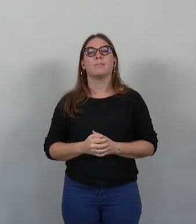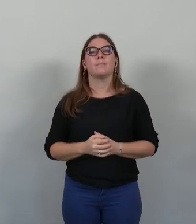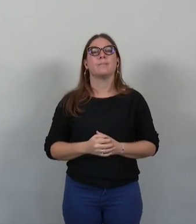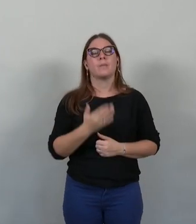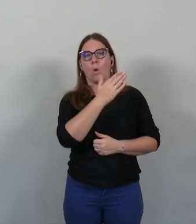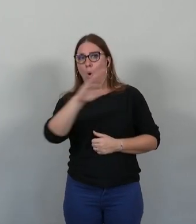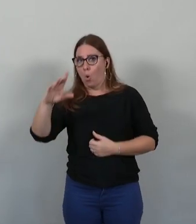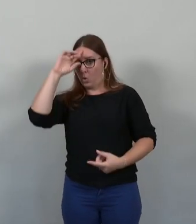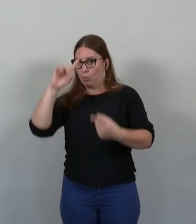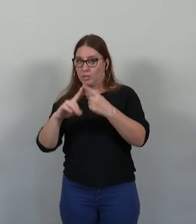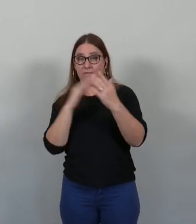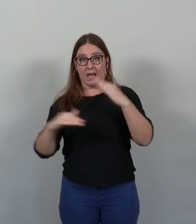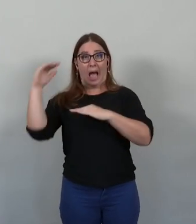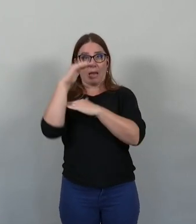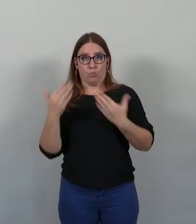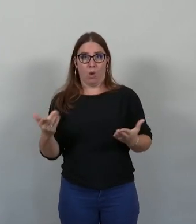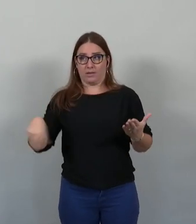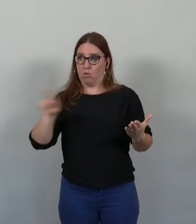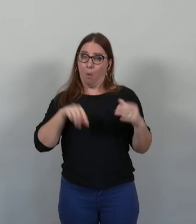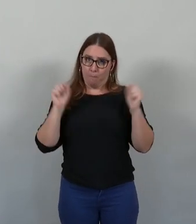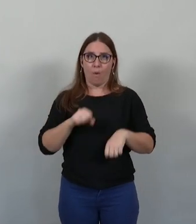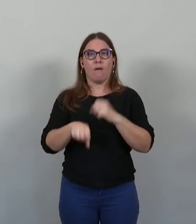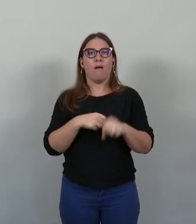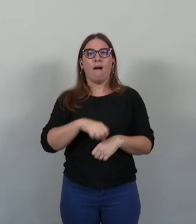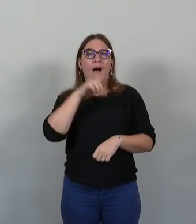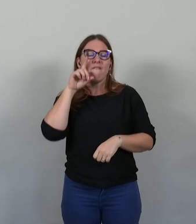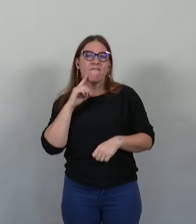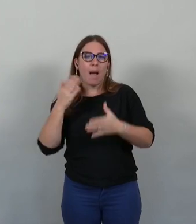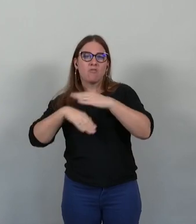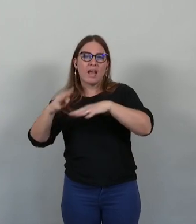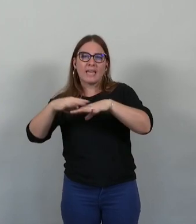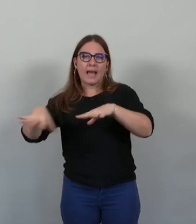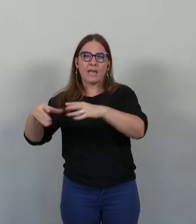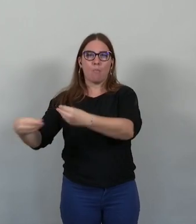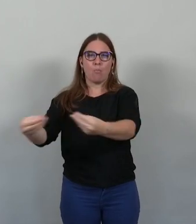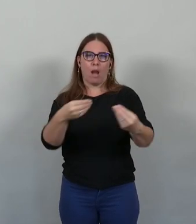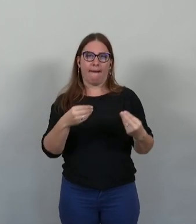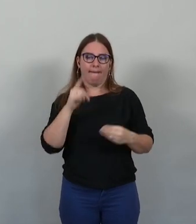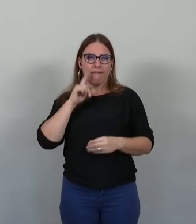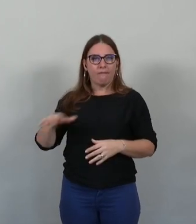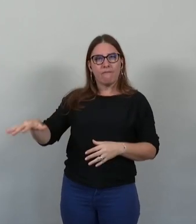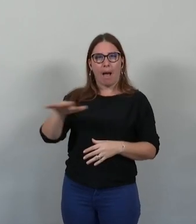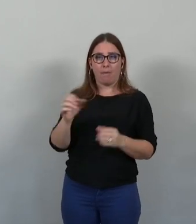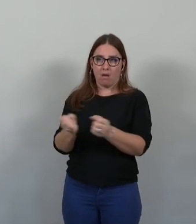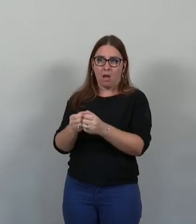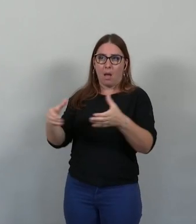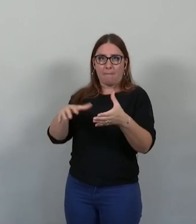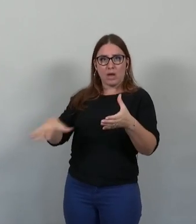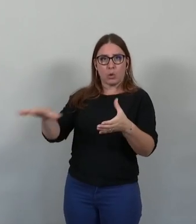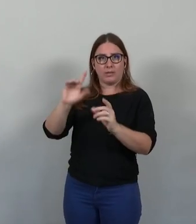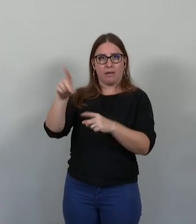est que tous les adultes actuels puissent faire du vélo notamment les femmes des quartiers populaires qui représentent aujourd'hui la grande majorité de la